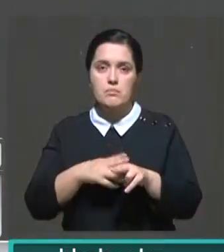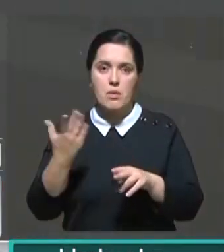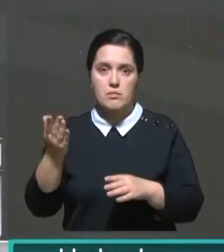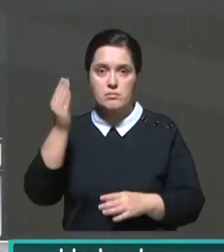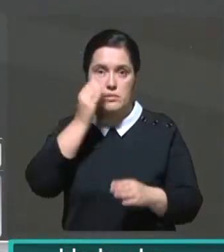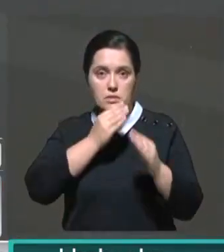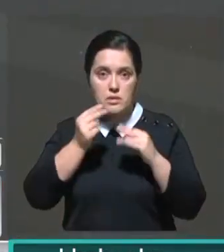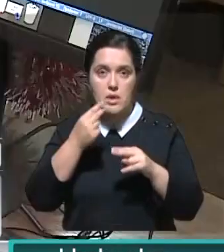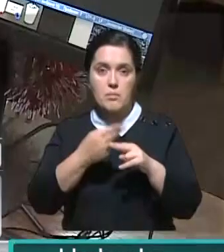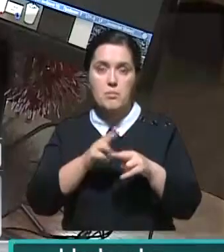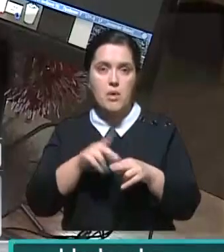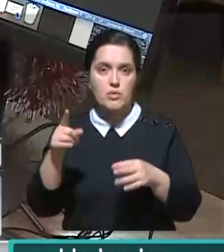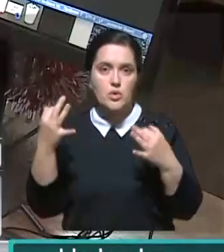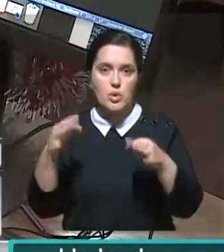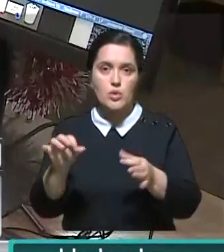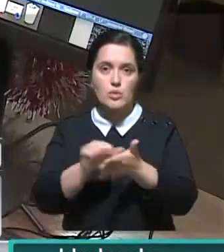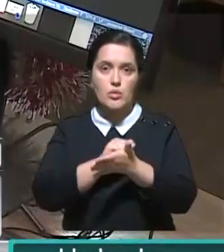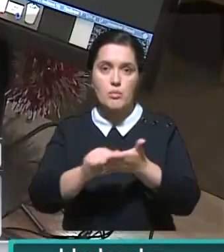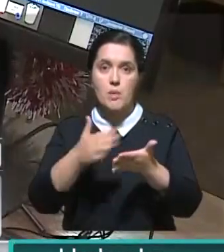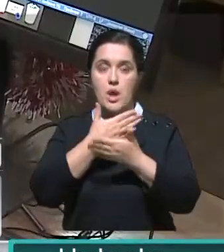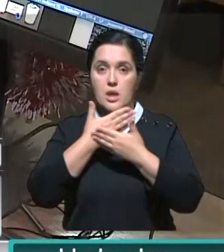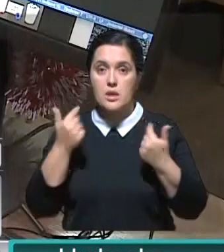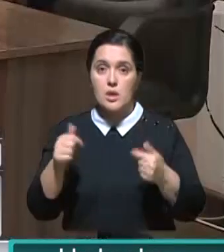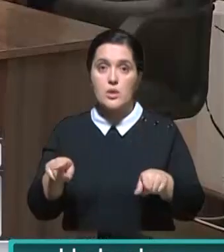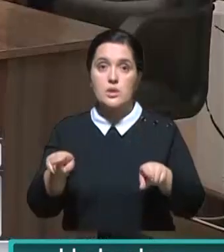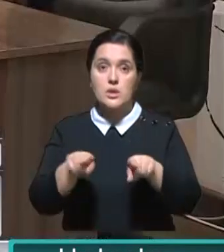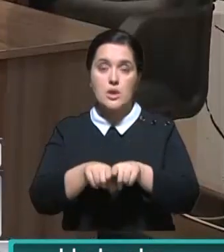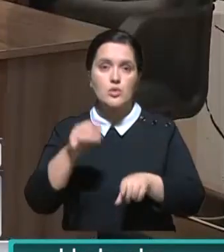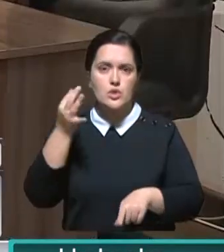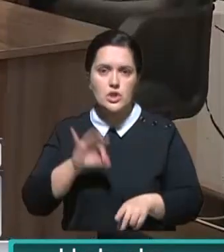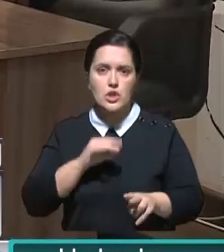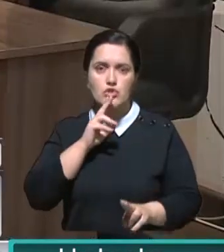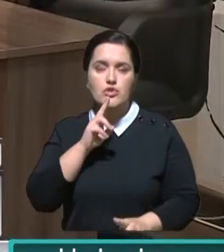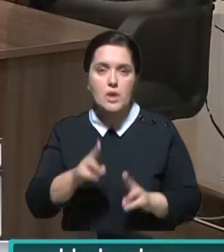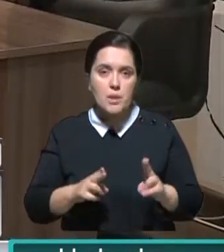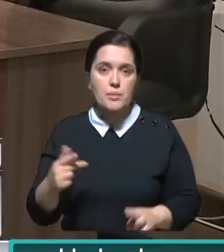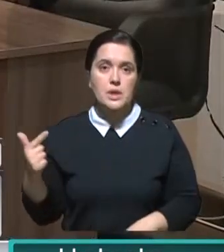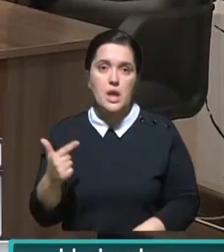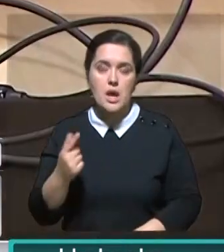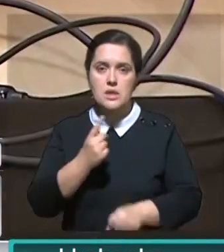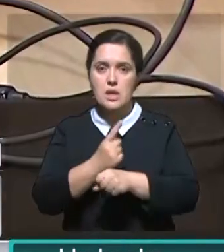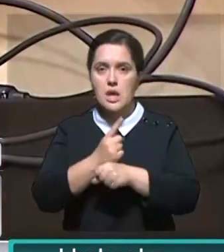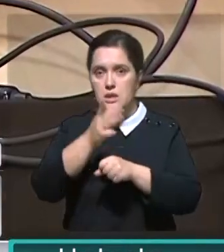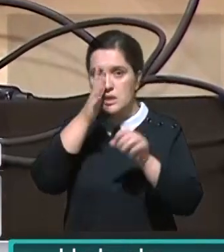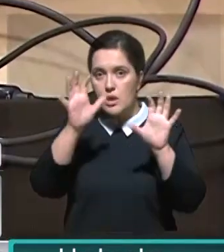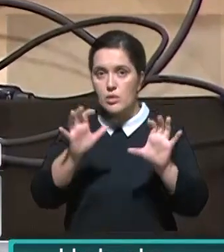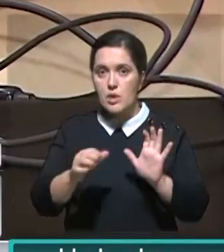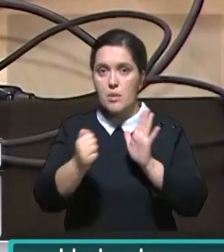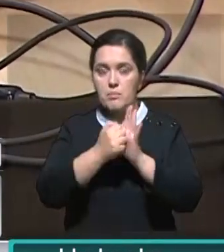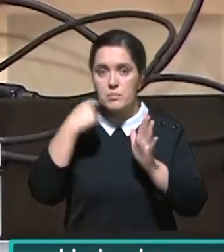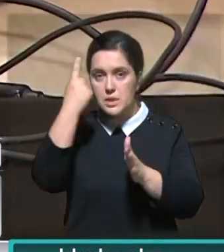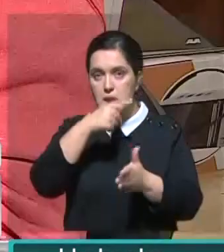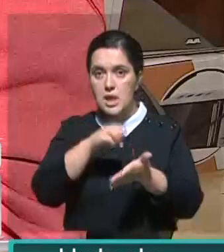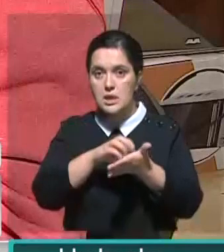обеспечения является пиратским, то есть нелицензионным. В последнее время также участились жалобы от граждан на незаконные публикации